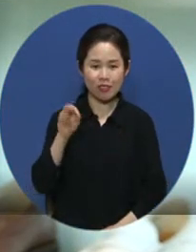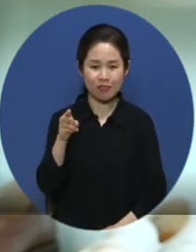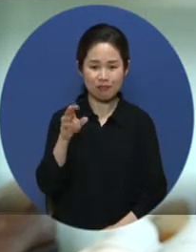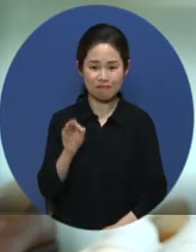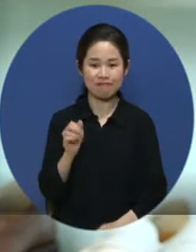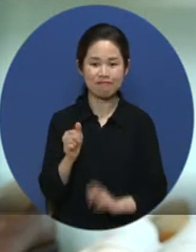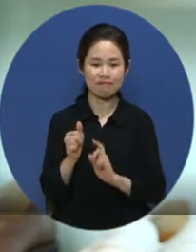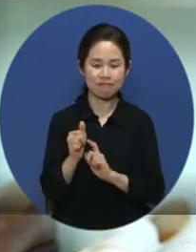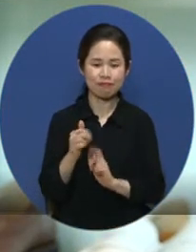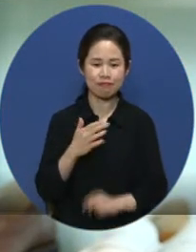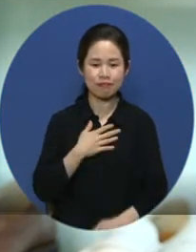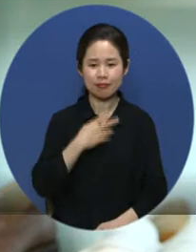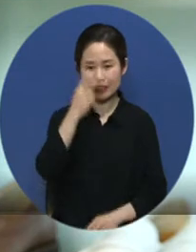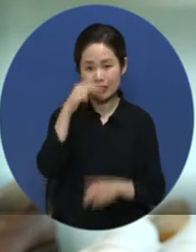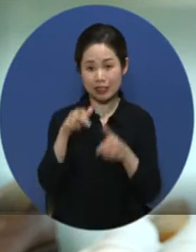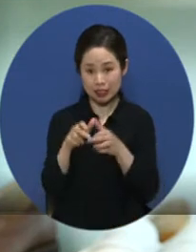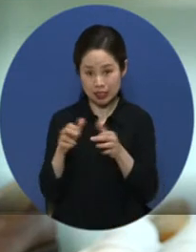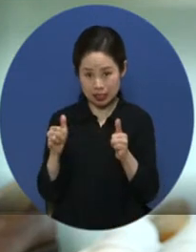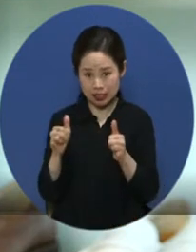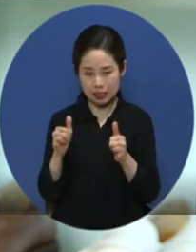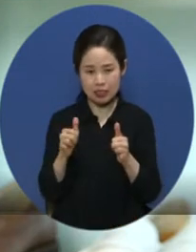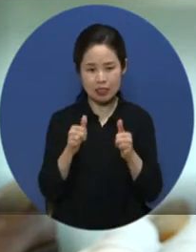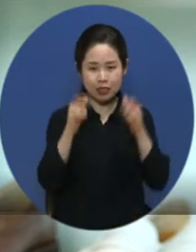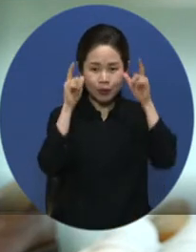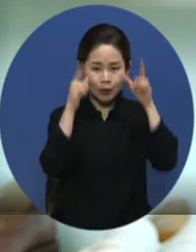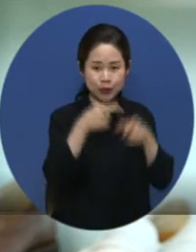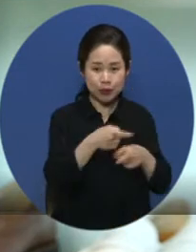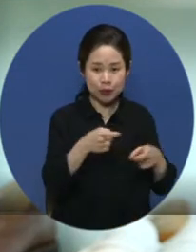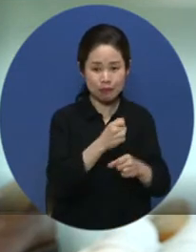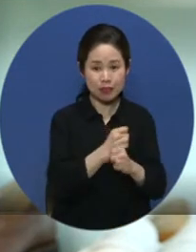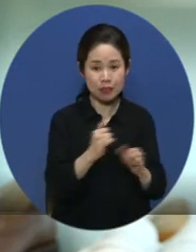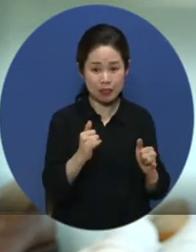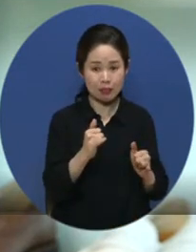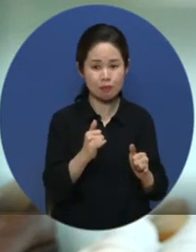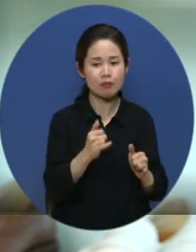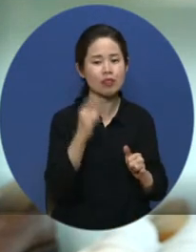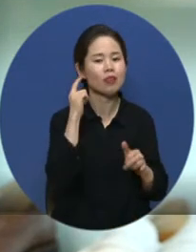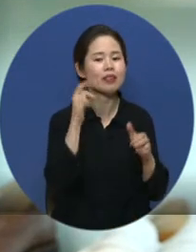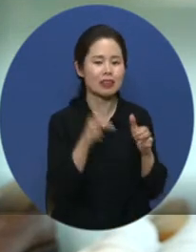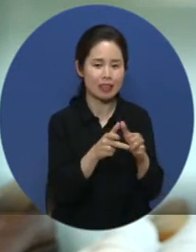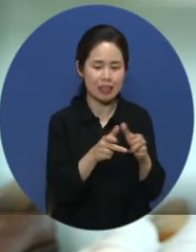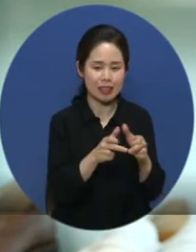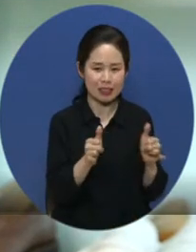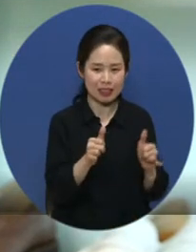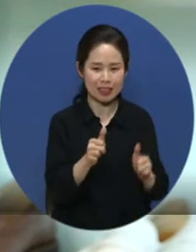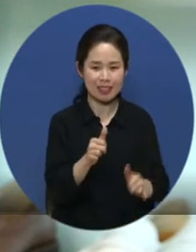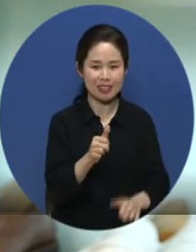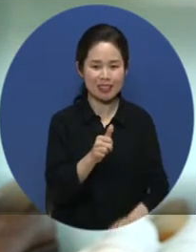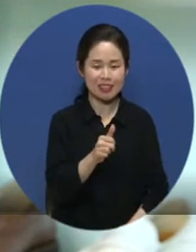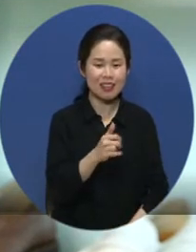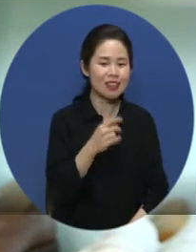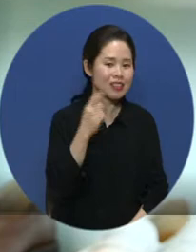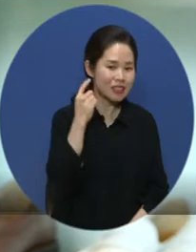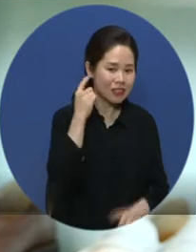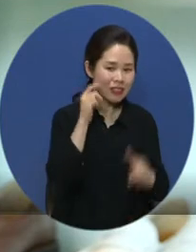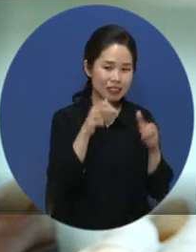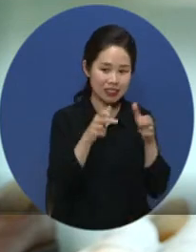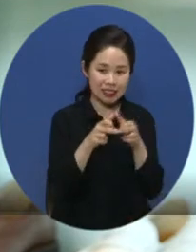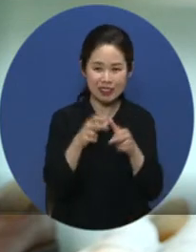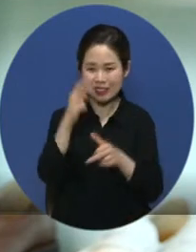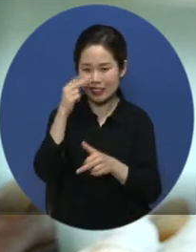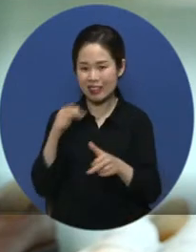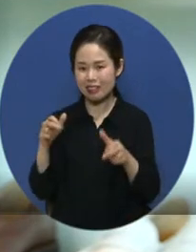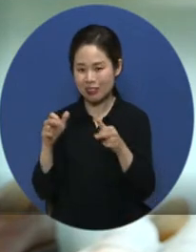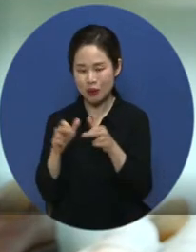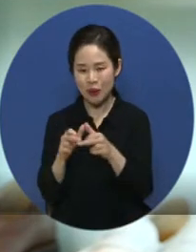시각장애인이고 우리 구두를 만드시는 분들은 청각장애인들인데 아주 절묘한 조화로 또 그리고